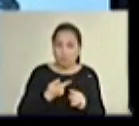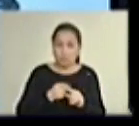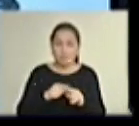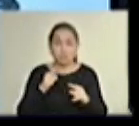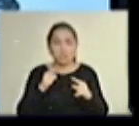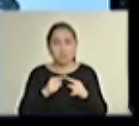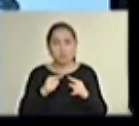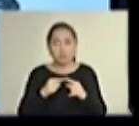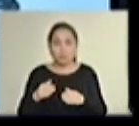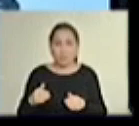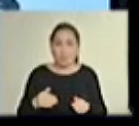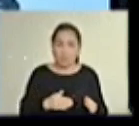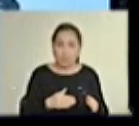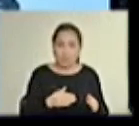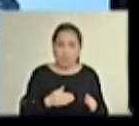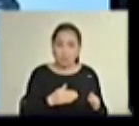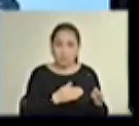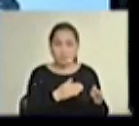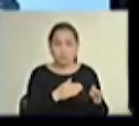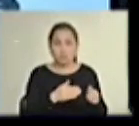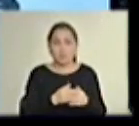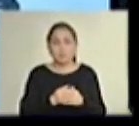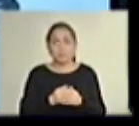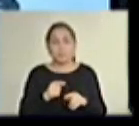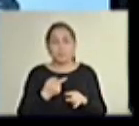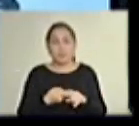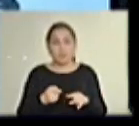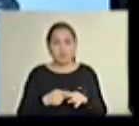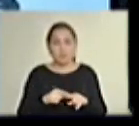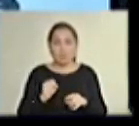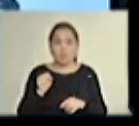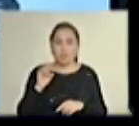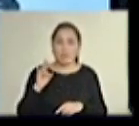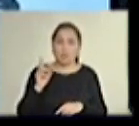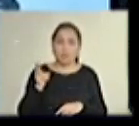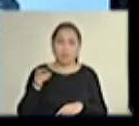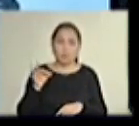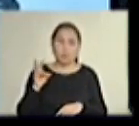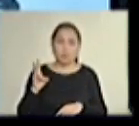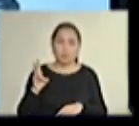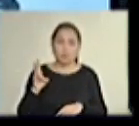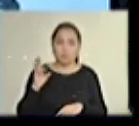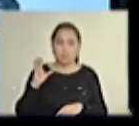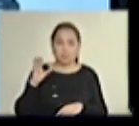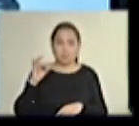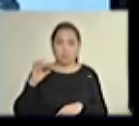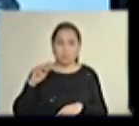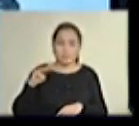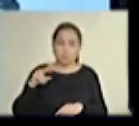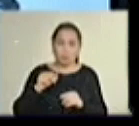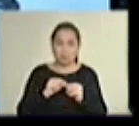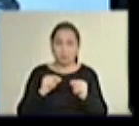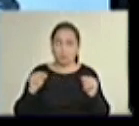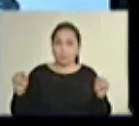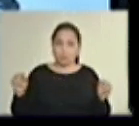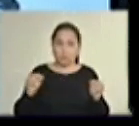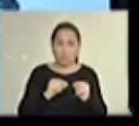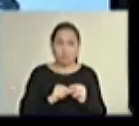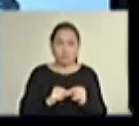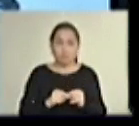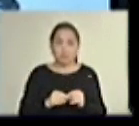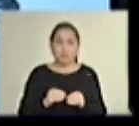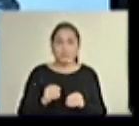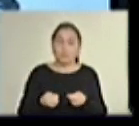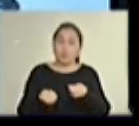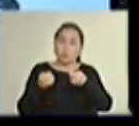qirrasi ariqchadan iborat va shu qismidan arqon, sim yoki ip o'tkazgandan so'ng biron bir